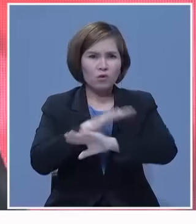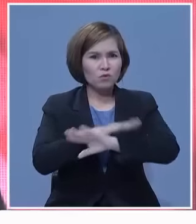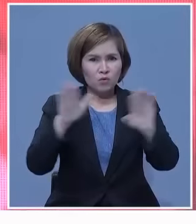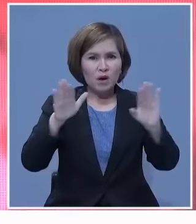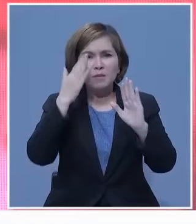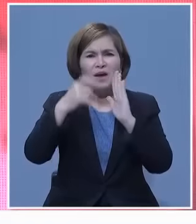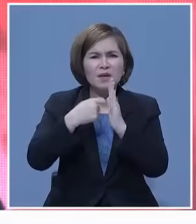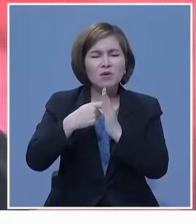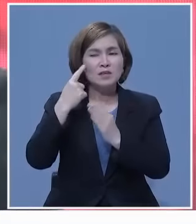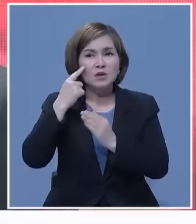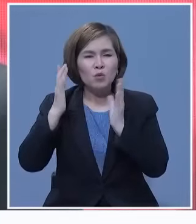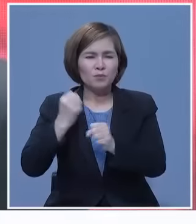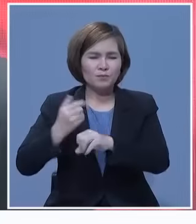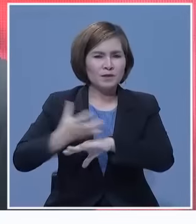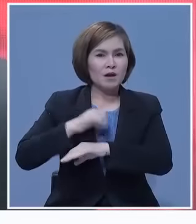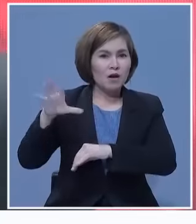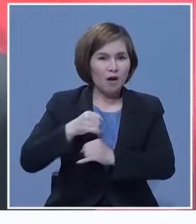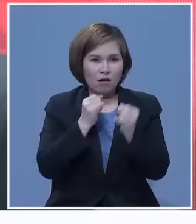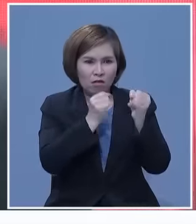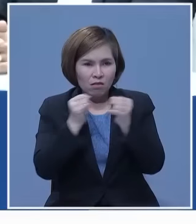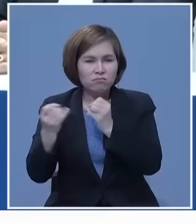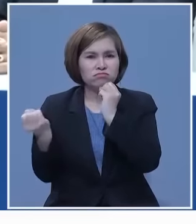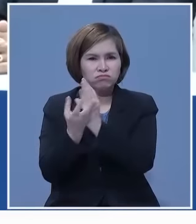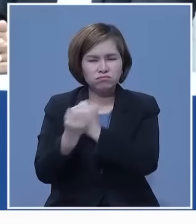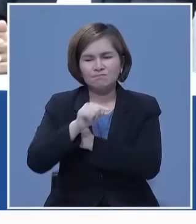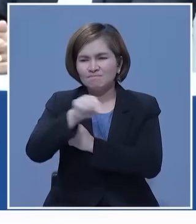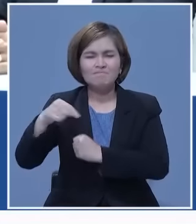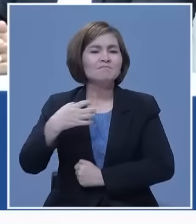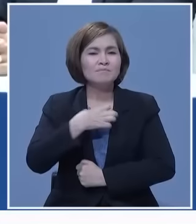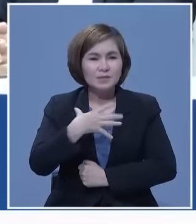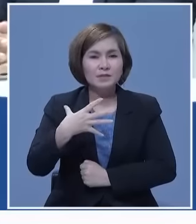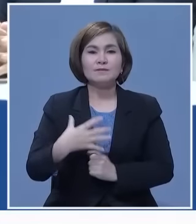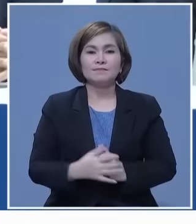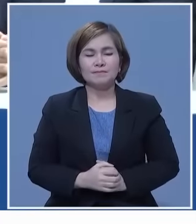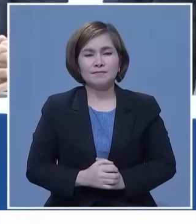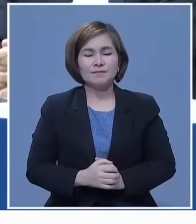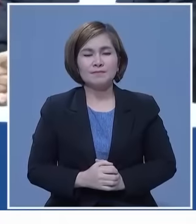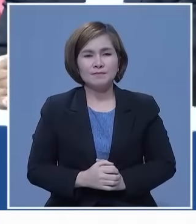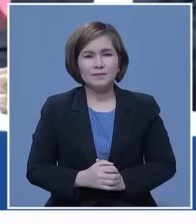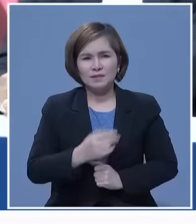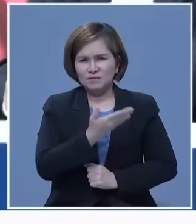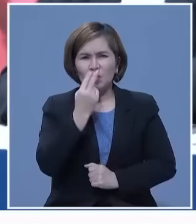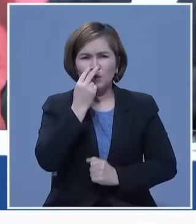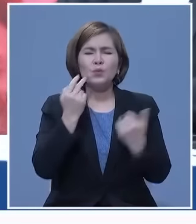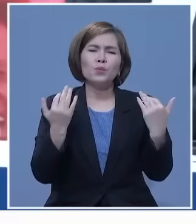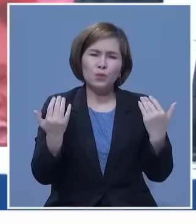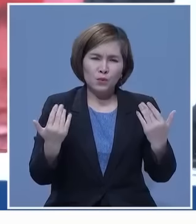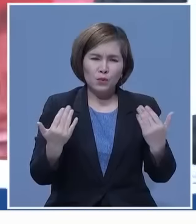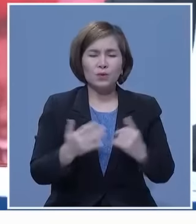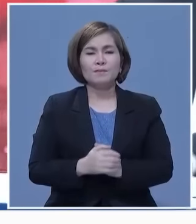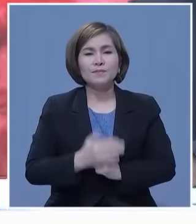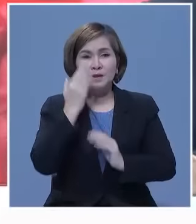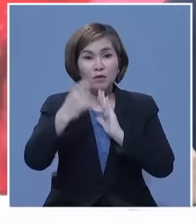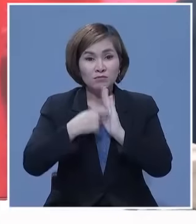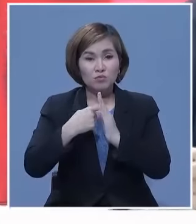ให้เป็นเครื่องมือทางการเมืองทำร้ายกันคราวนี้แหละคุณน้องท่านผู้ชมก็ต้องจับหลังจากที่คุณ